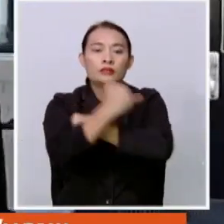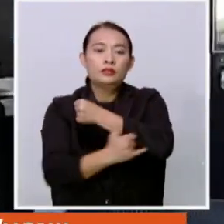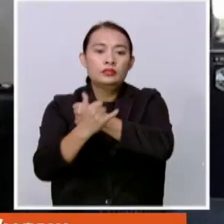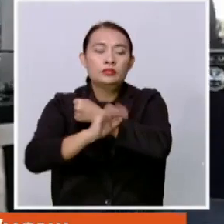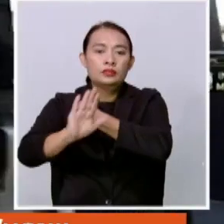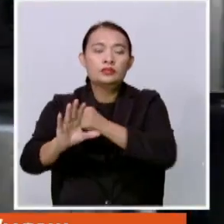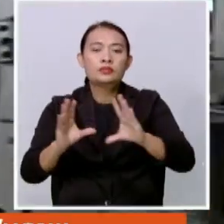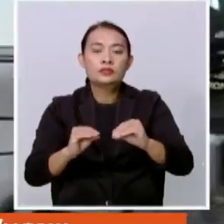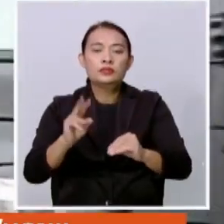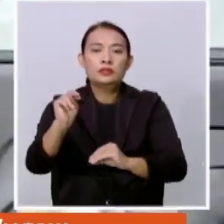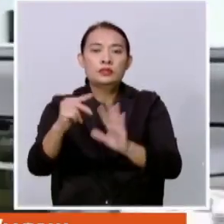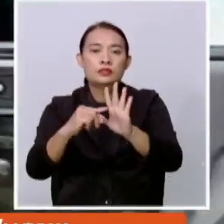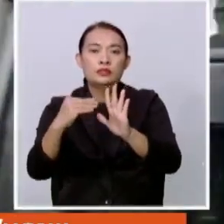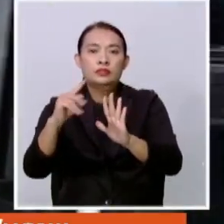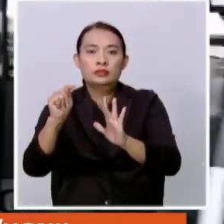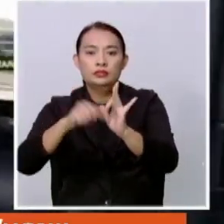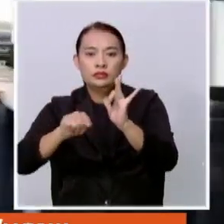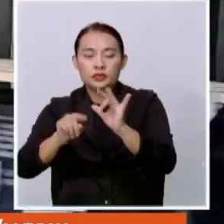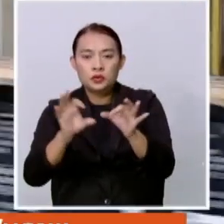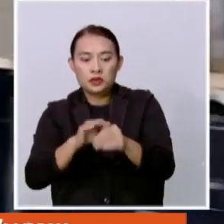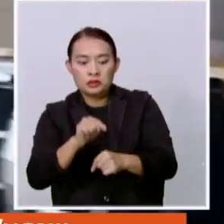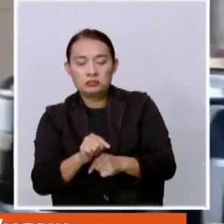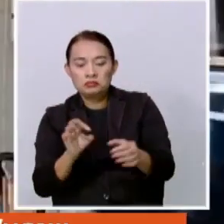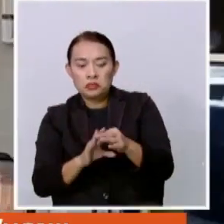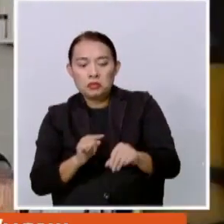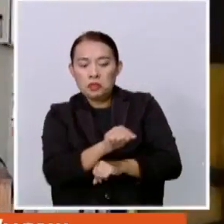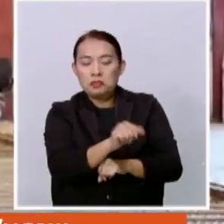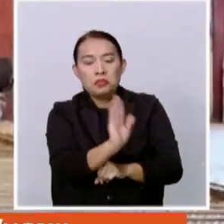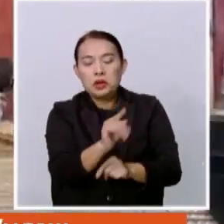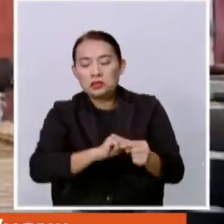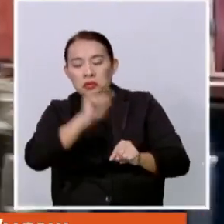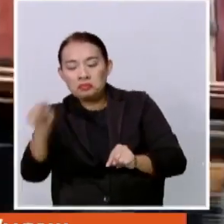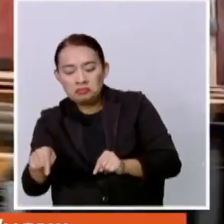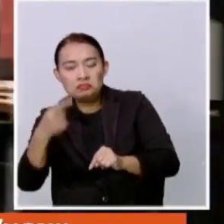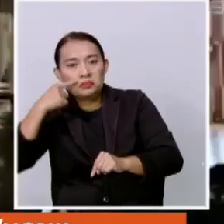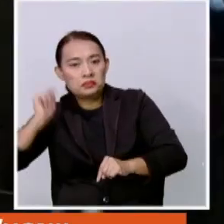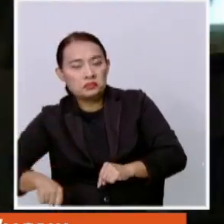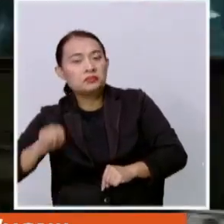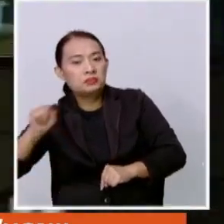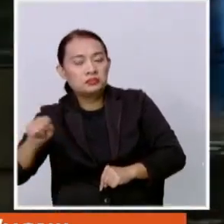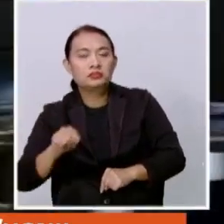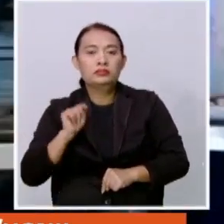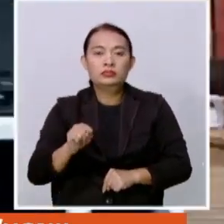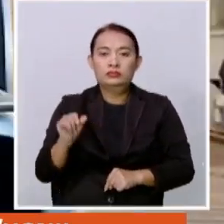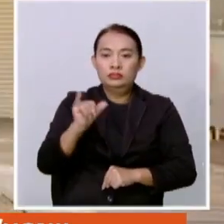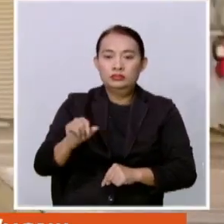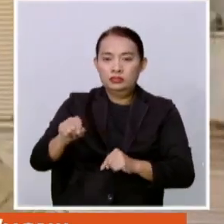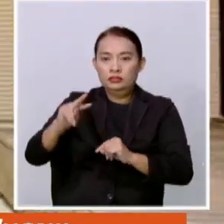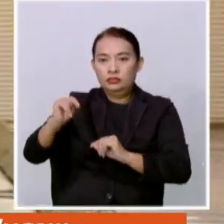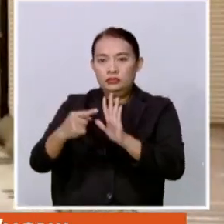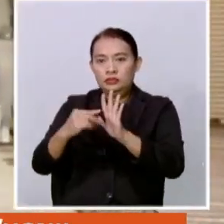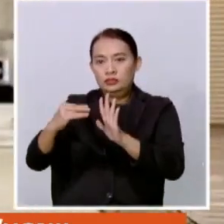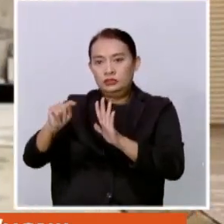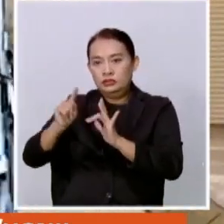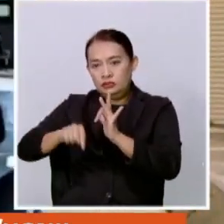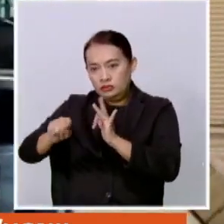าโต้ไม่เต็มใจที่จะสู้รบกับรัสเซียโดยตรงแต่ว่าใช้ยูเครนเป็นตัวแทนโดยยืนยันว่านาโต้เป็นอันหนึ่งอันเดียวกันในเรื่อง